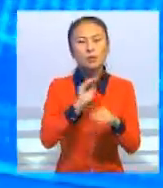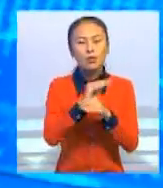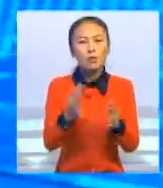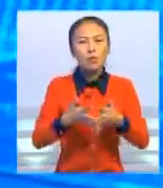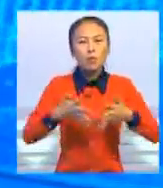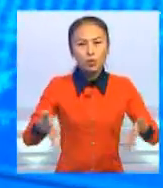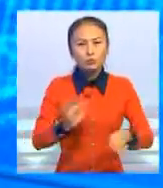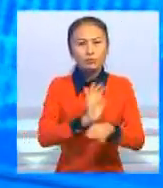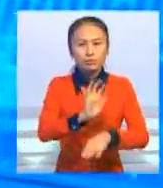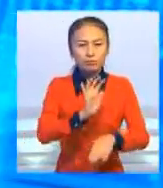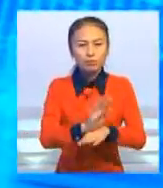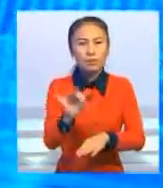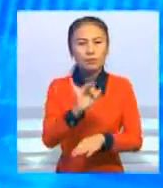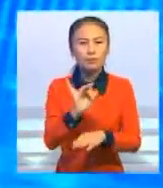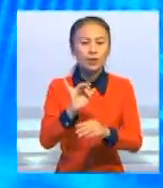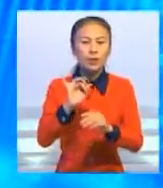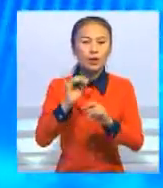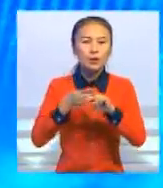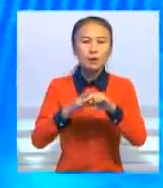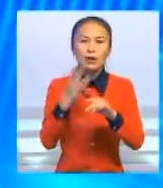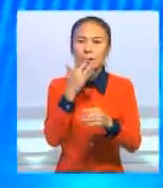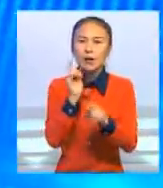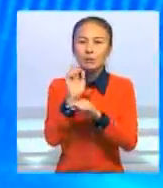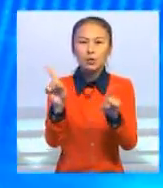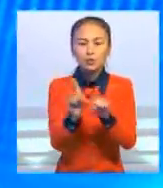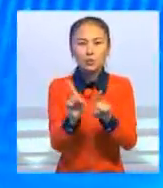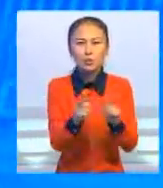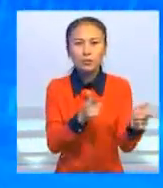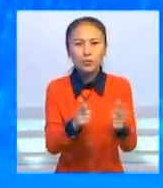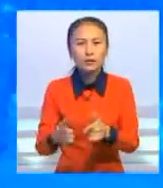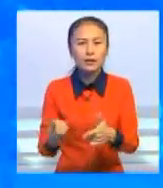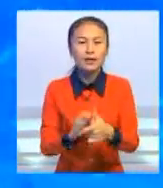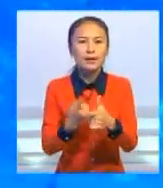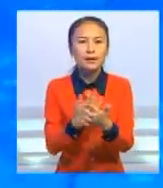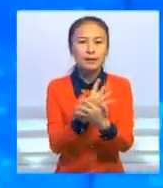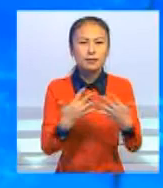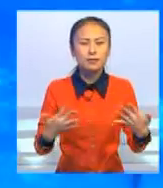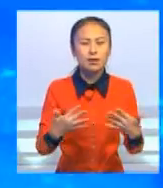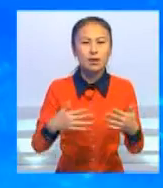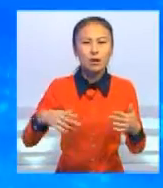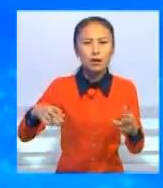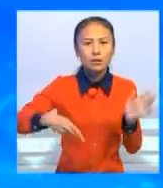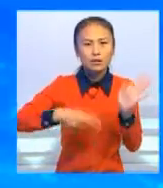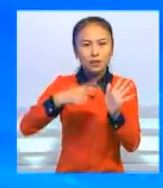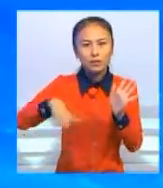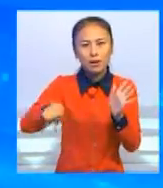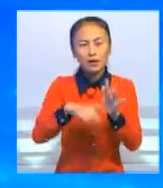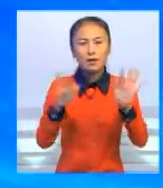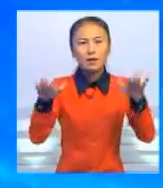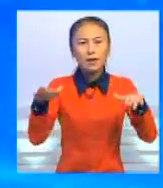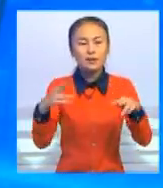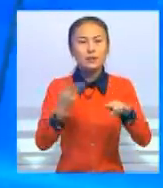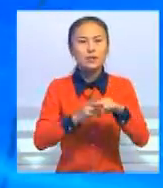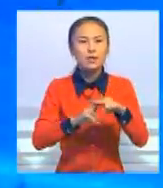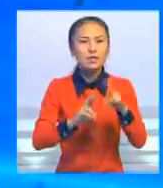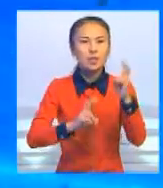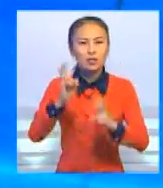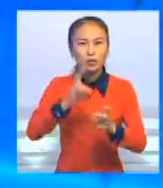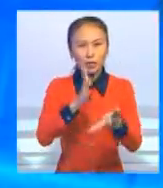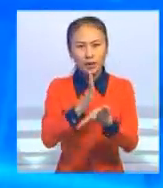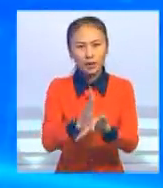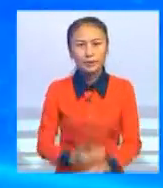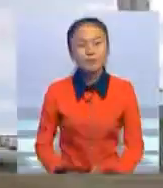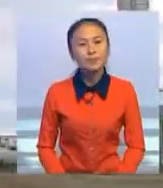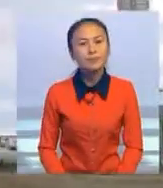арттырып, экспорт көлемін ұлғайтып жатыр. Олардың қатарында ферроқорытпа және рельс арқалық зауыты бар. Тақырыпты тілшіміз